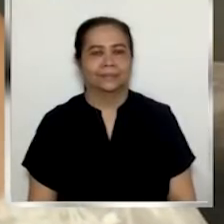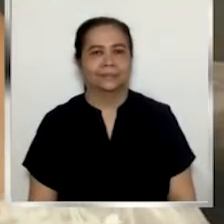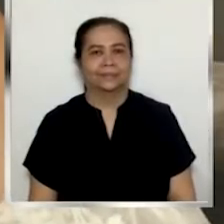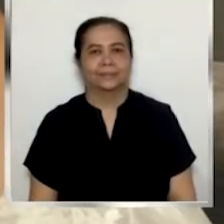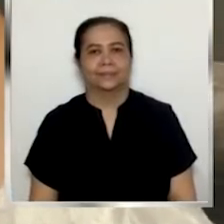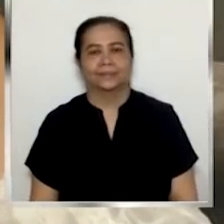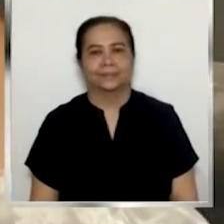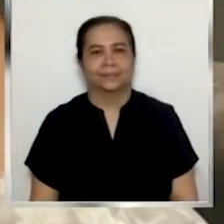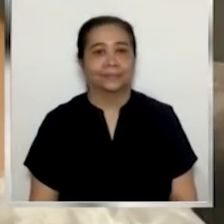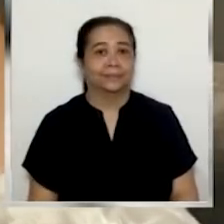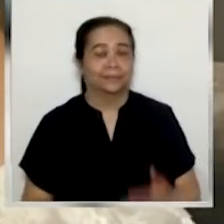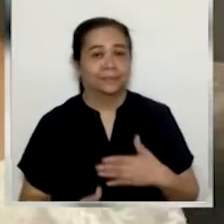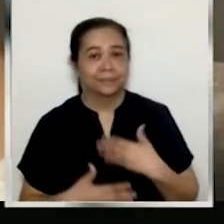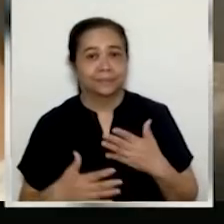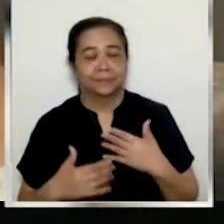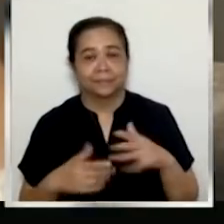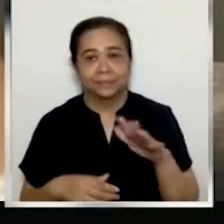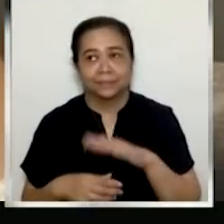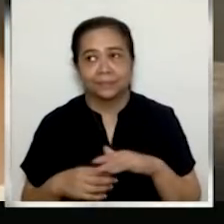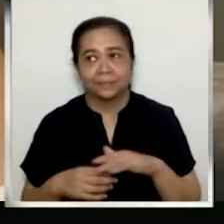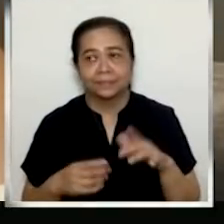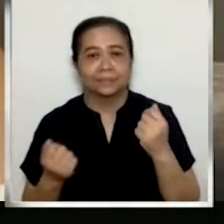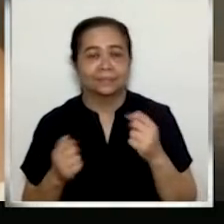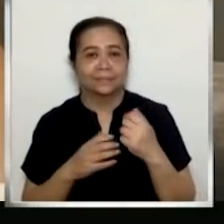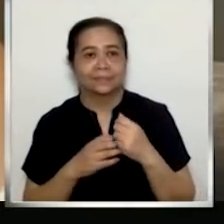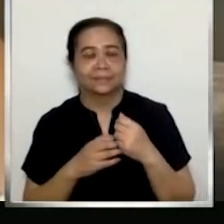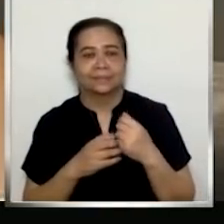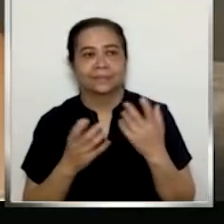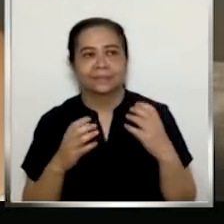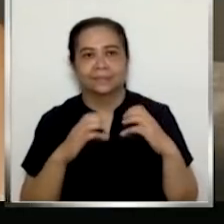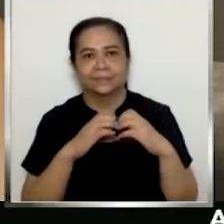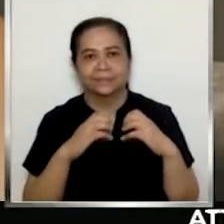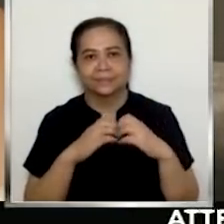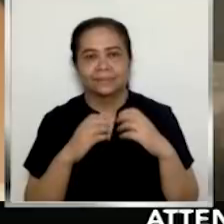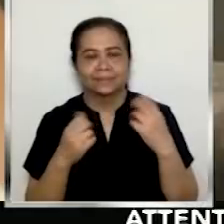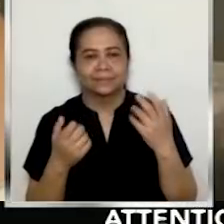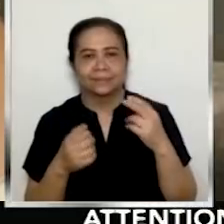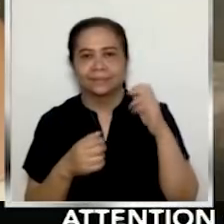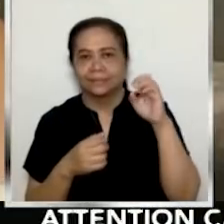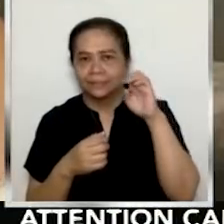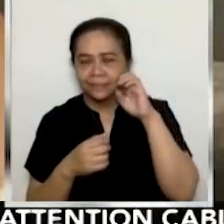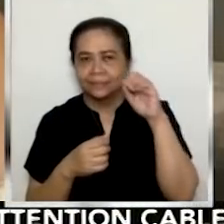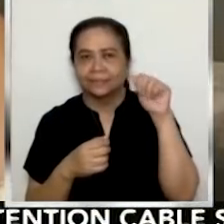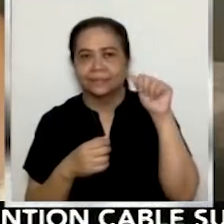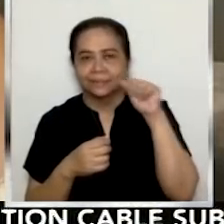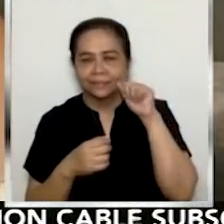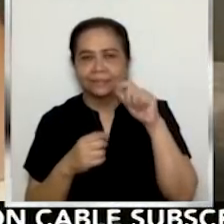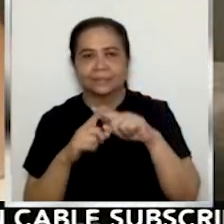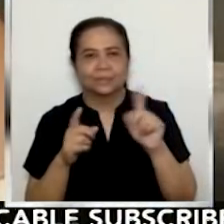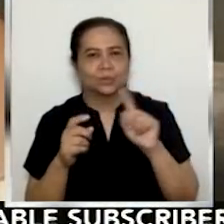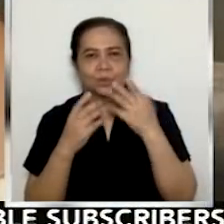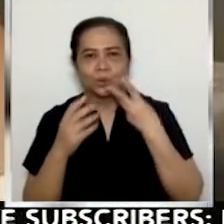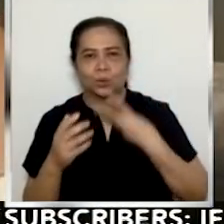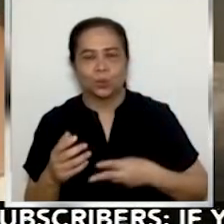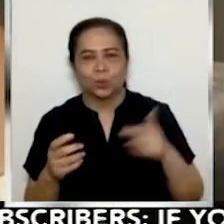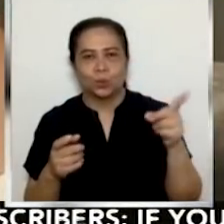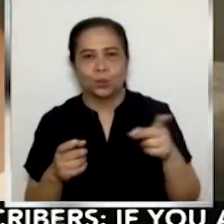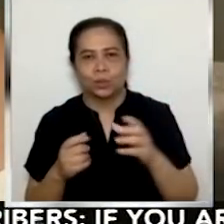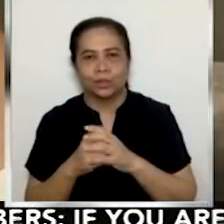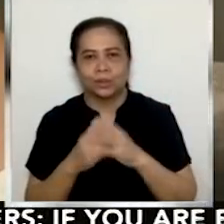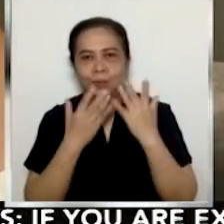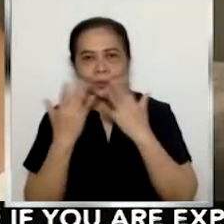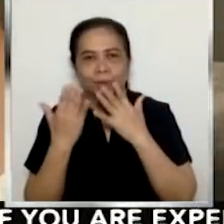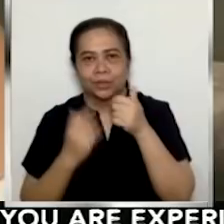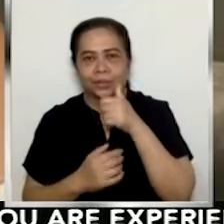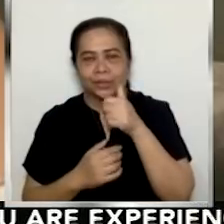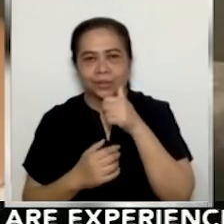Happy and feeling blessed at 18, ang Kapuso breakout star na si Kyline Alcantara. Ano kaya ang wish ng blooming na birthday girl? Alam niya